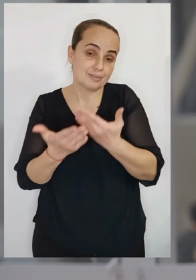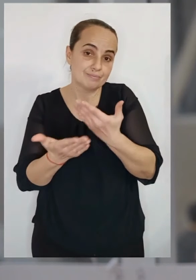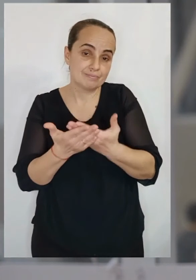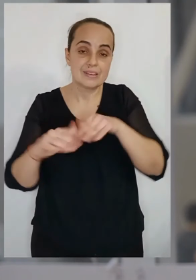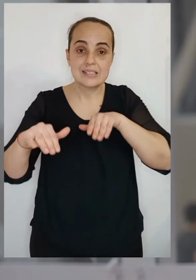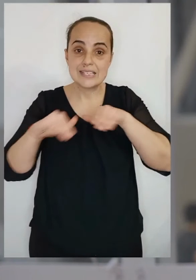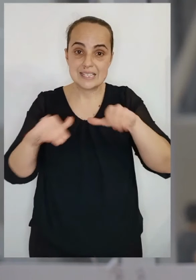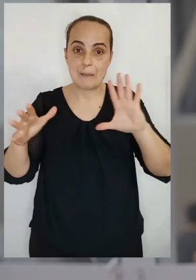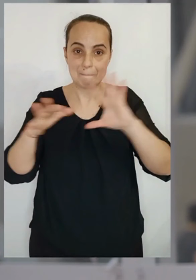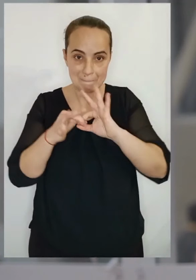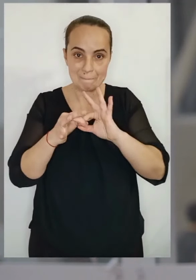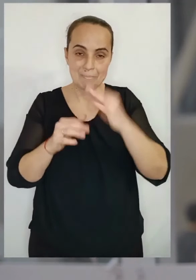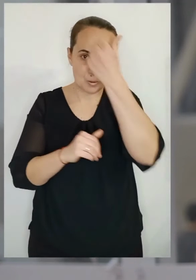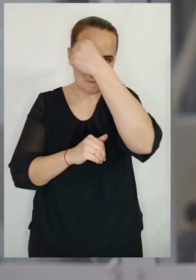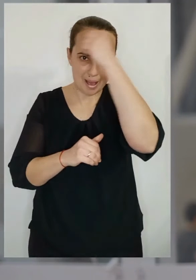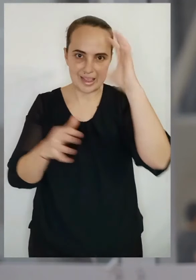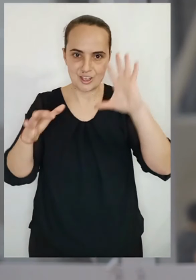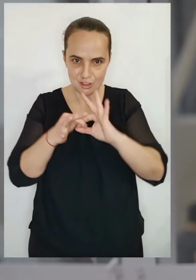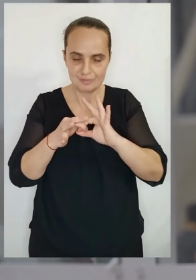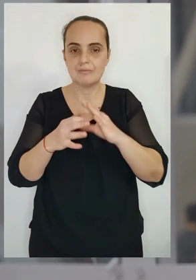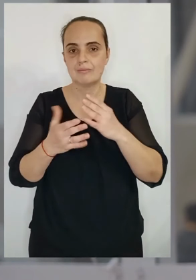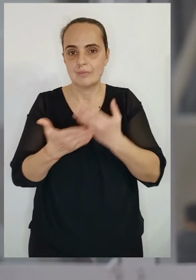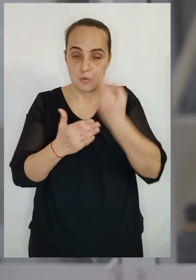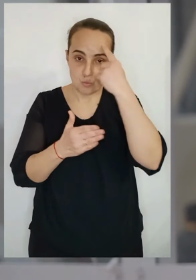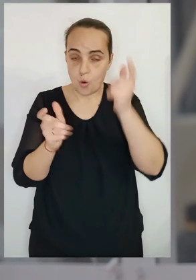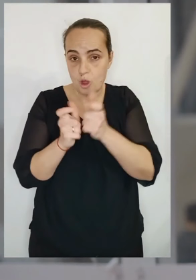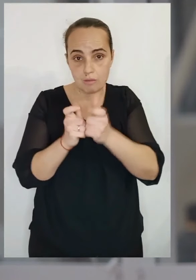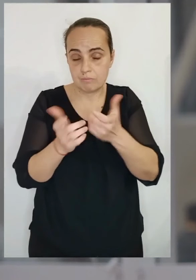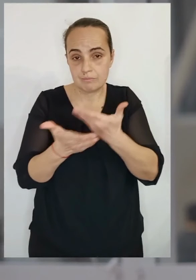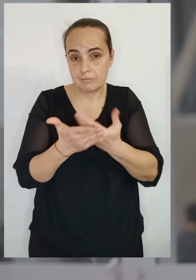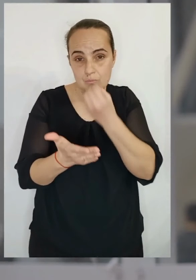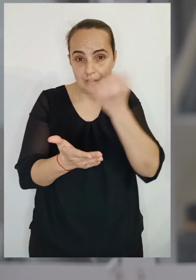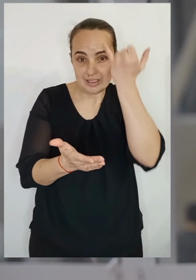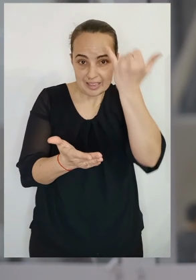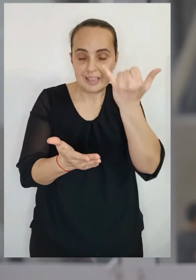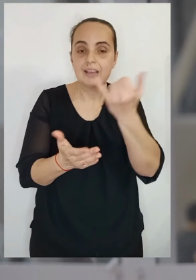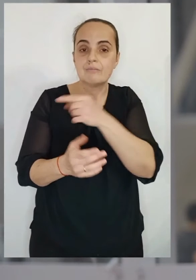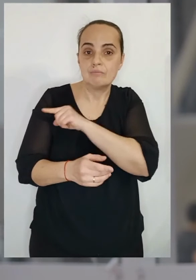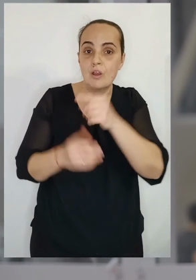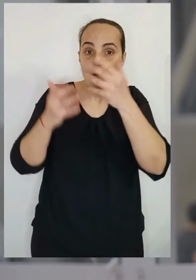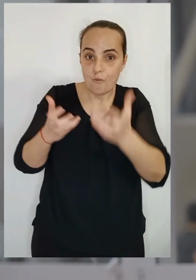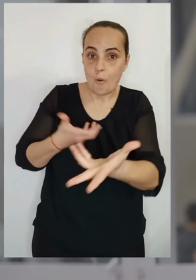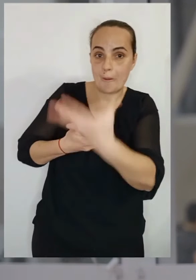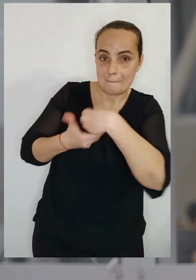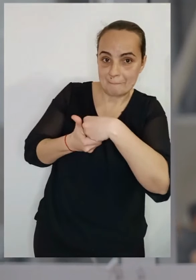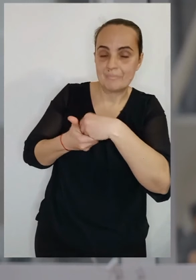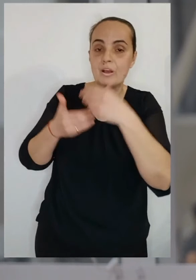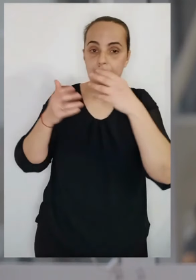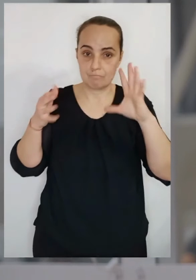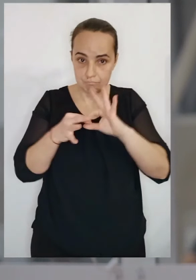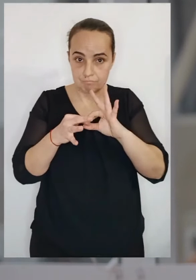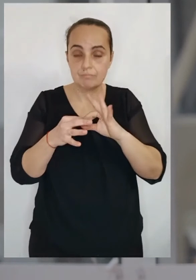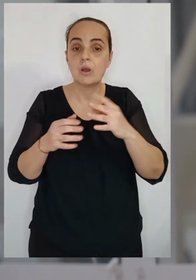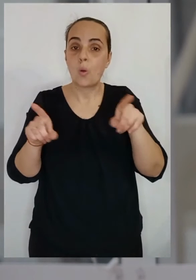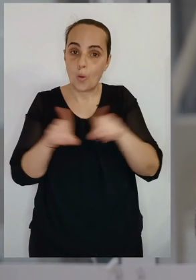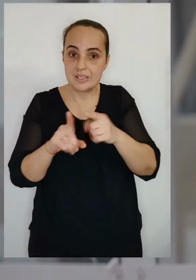Donc ce système de parrainage, je pense qu'il est vraiment à destination des clubs et parce qu'ils ont envie de participer et parce que ça peut être aussi